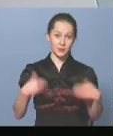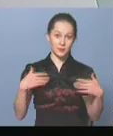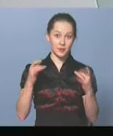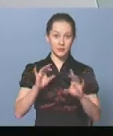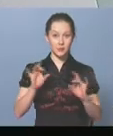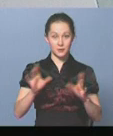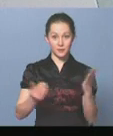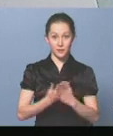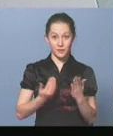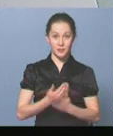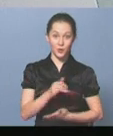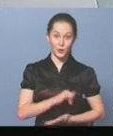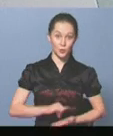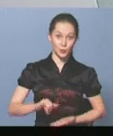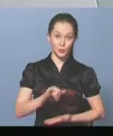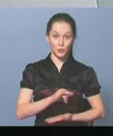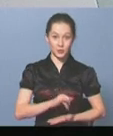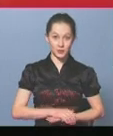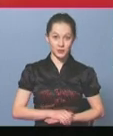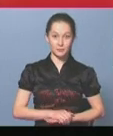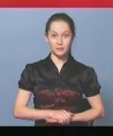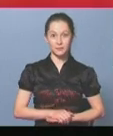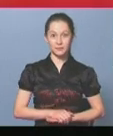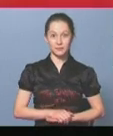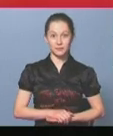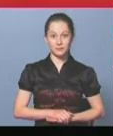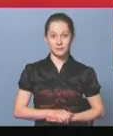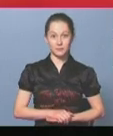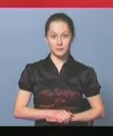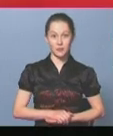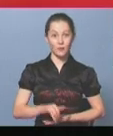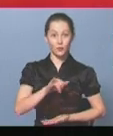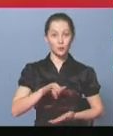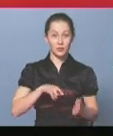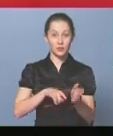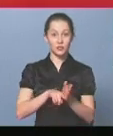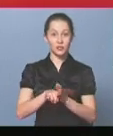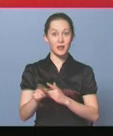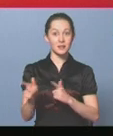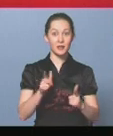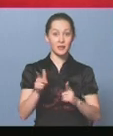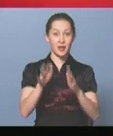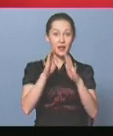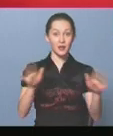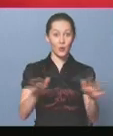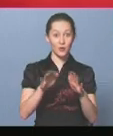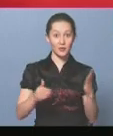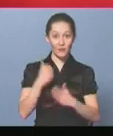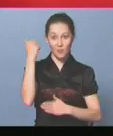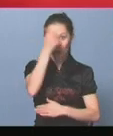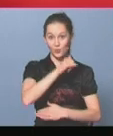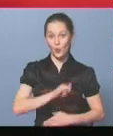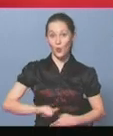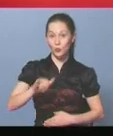Здравствуйте, в эфире новости Удмуртии, в студии Марины Симонова. В Удмуртии начинают заготавливать елки к Новому году. Удмуртские ели, кстати,